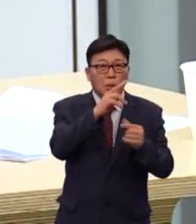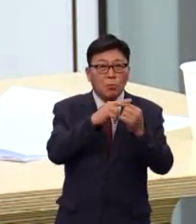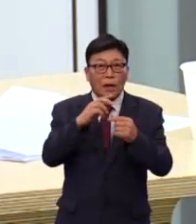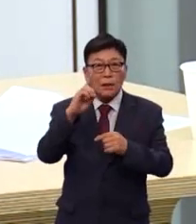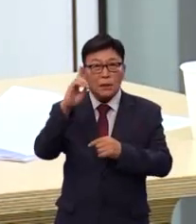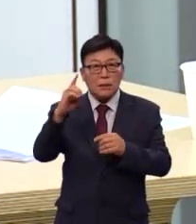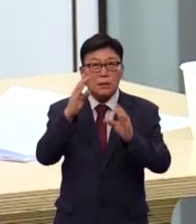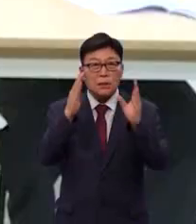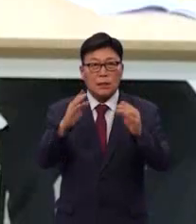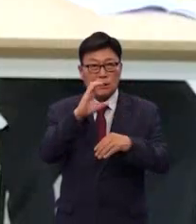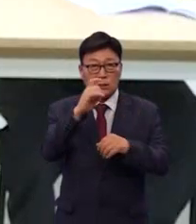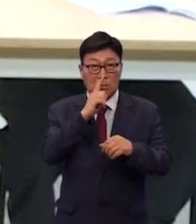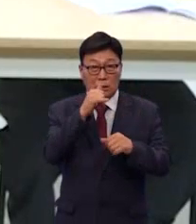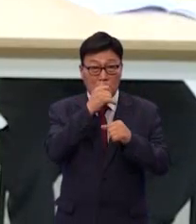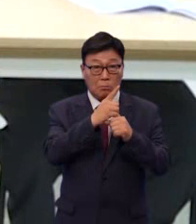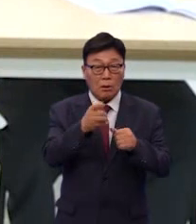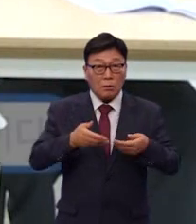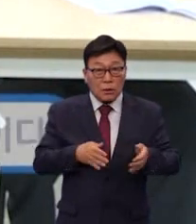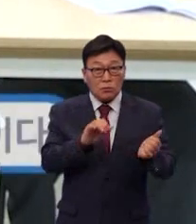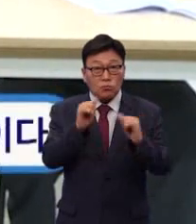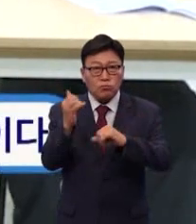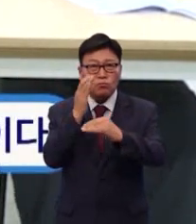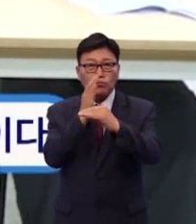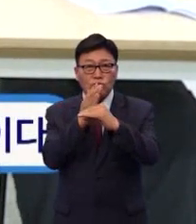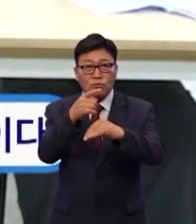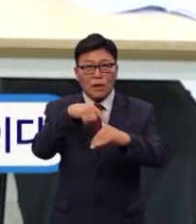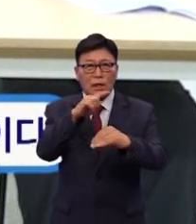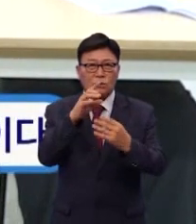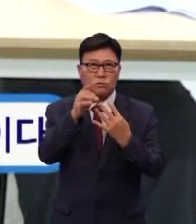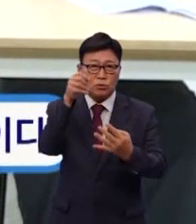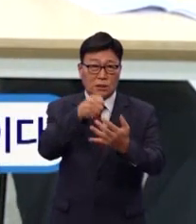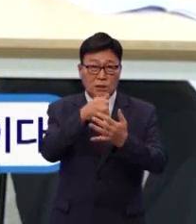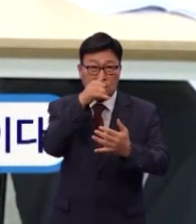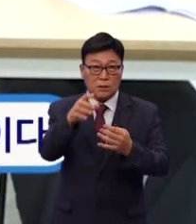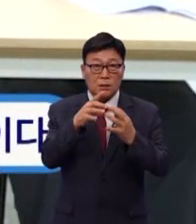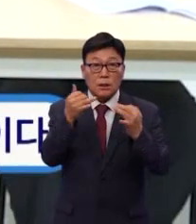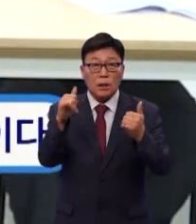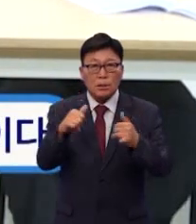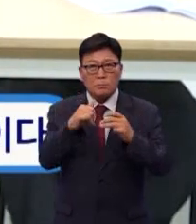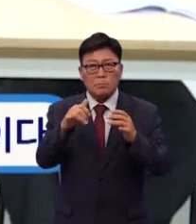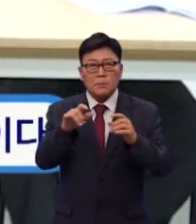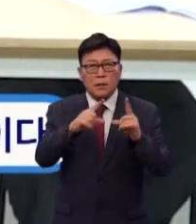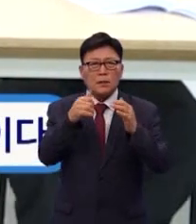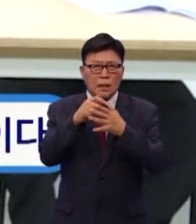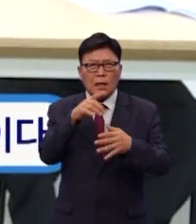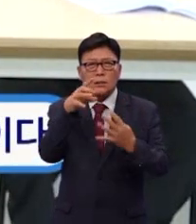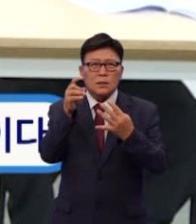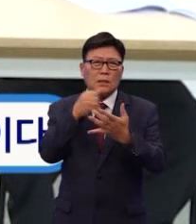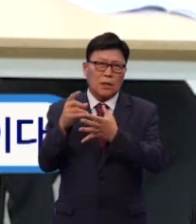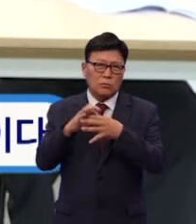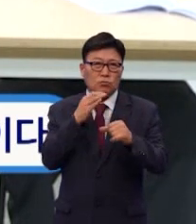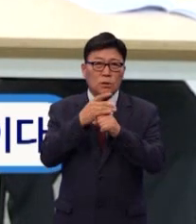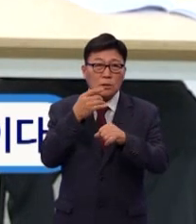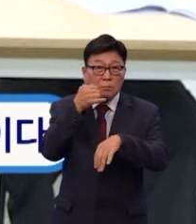초이스 선택이라고 하는데, 인생은 항상 선택의 연속입니다. 진짜 선택할지 또 그거 안 할지 또한 이제 선택이라고 하죠.